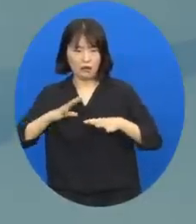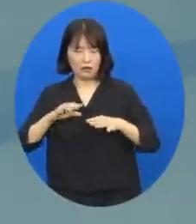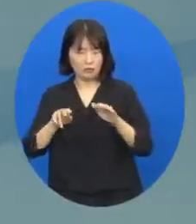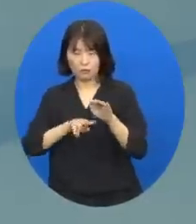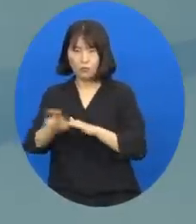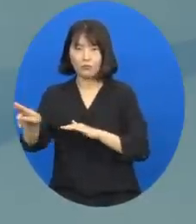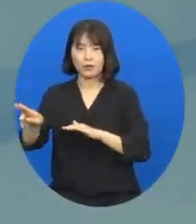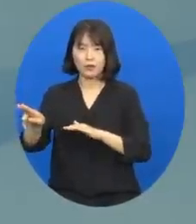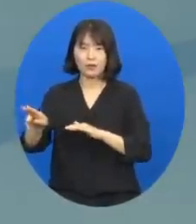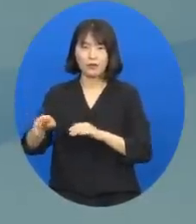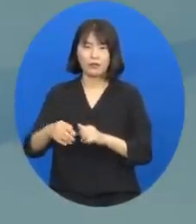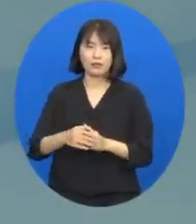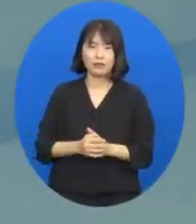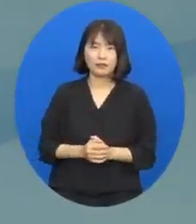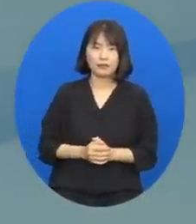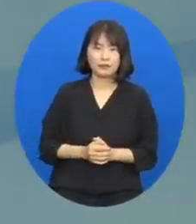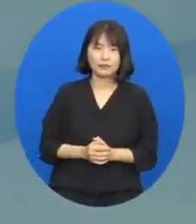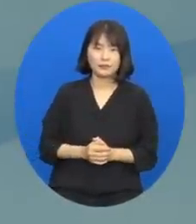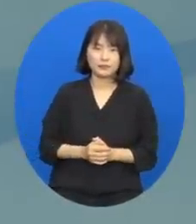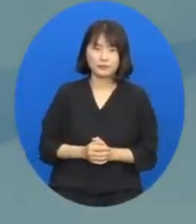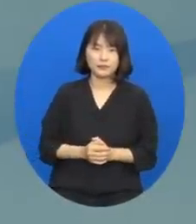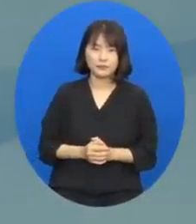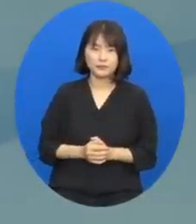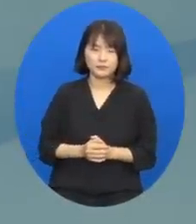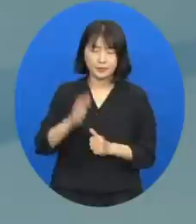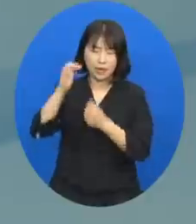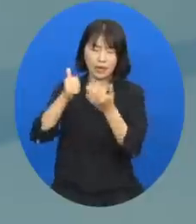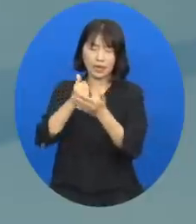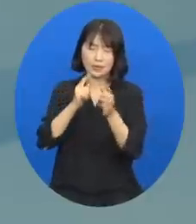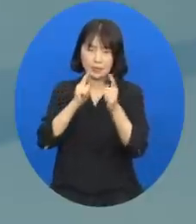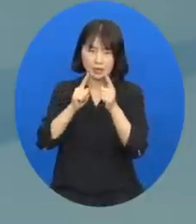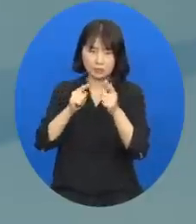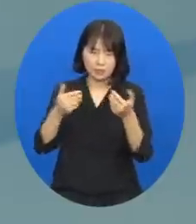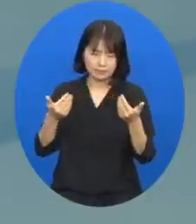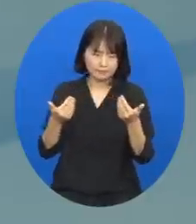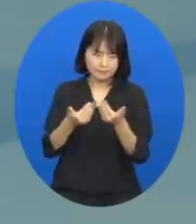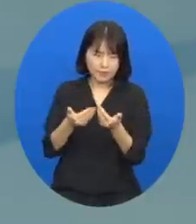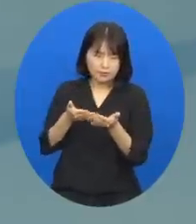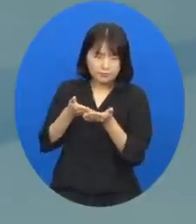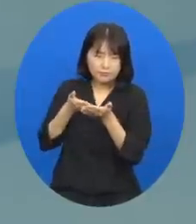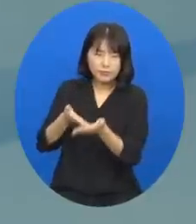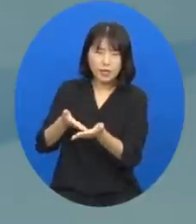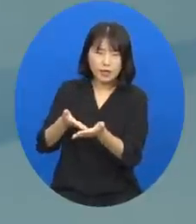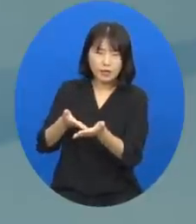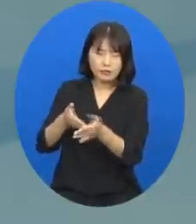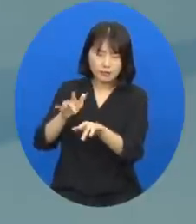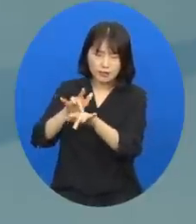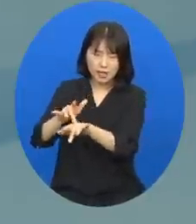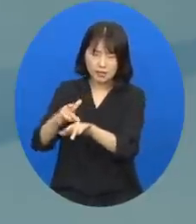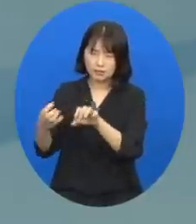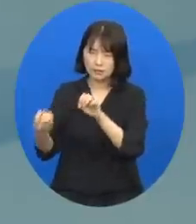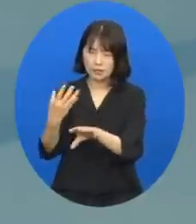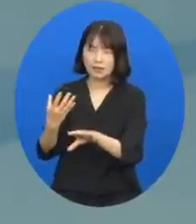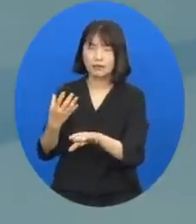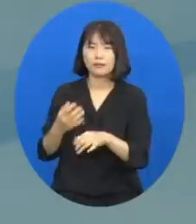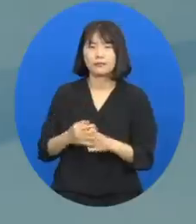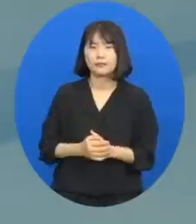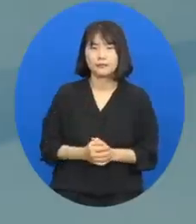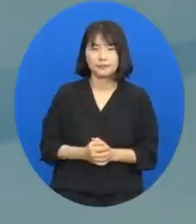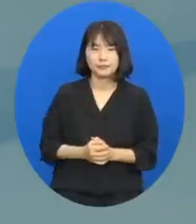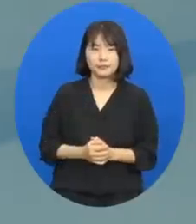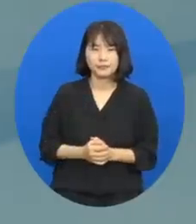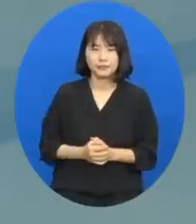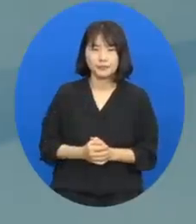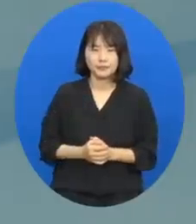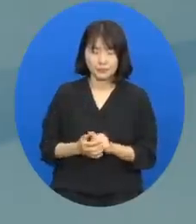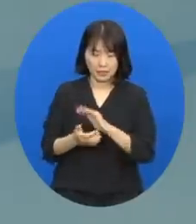전혀 먹히질 않네요 말씀으로 반론을 제기하고 사다 나게 말대답을 하는 것입니다 또한 아까